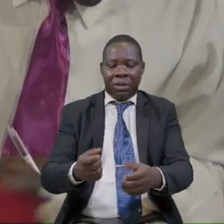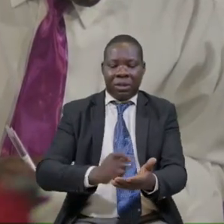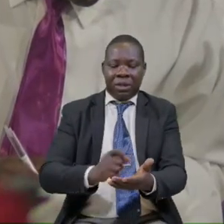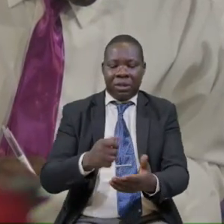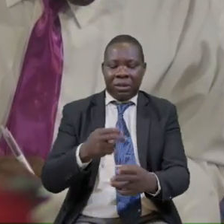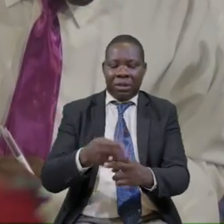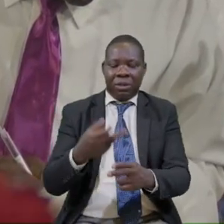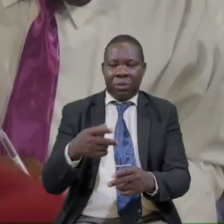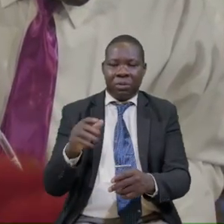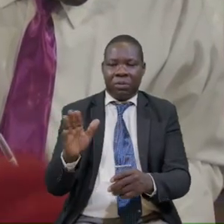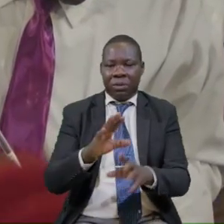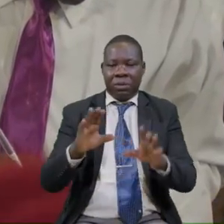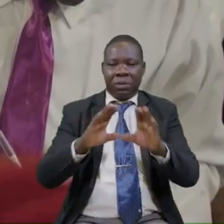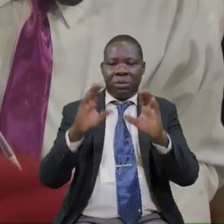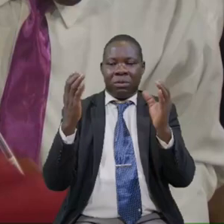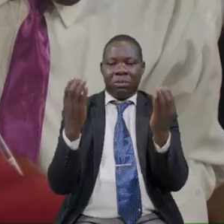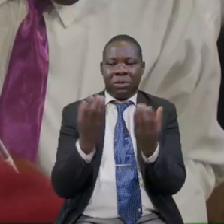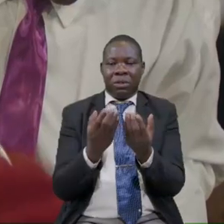sans